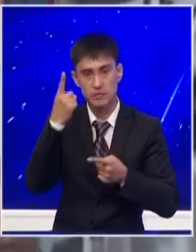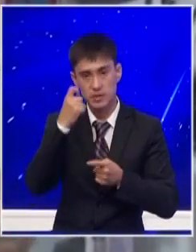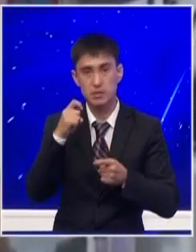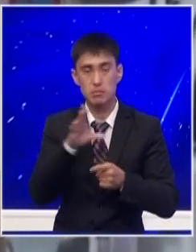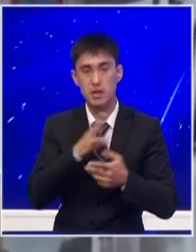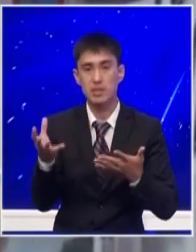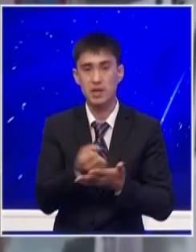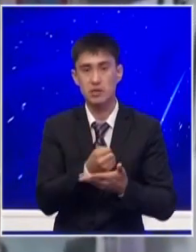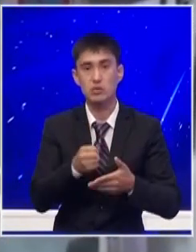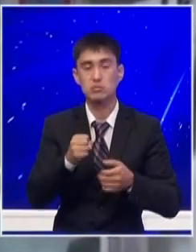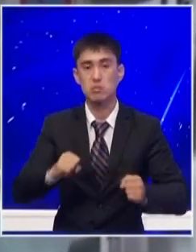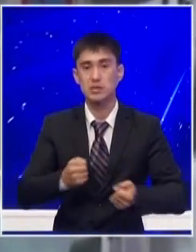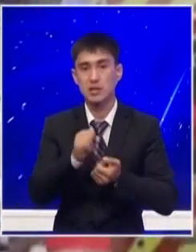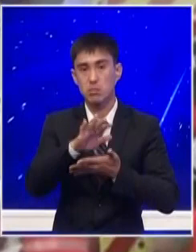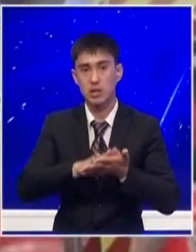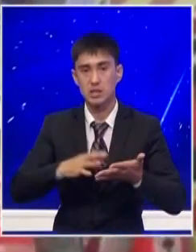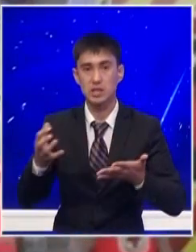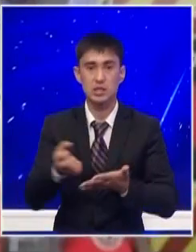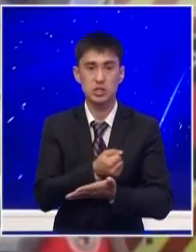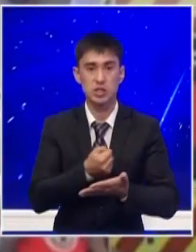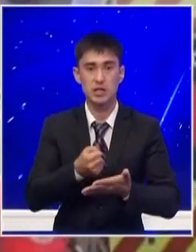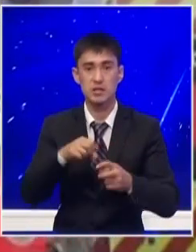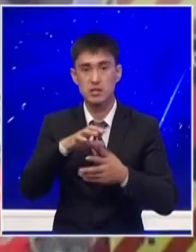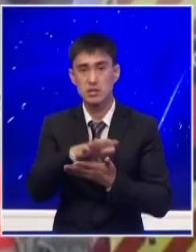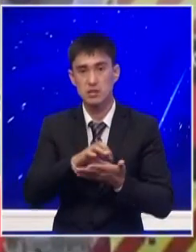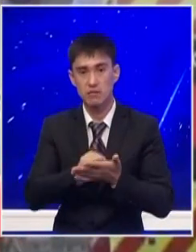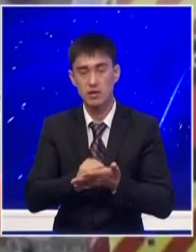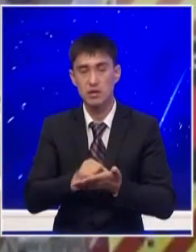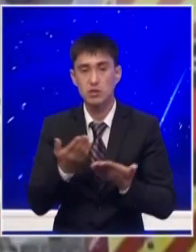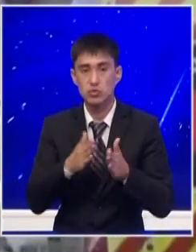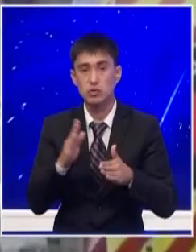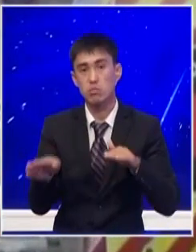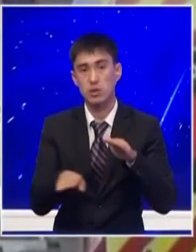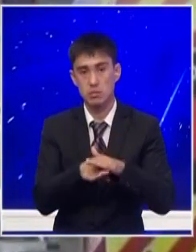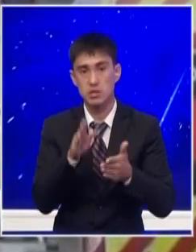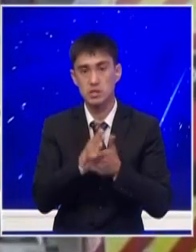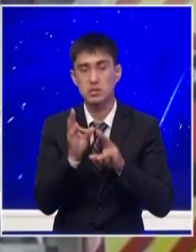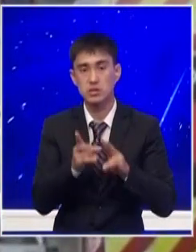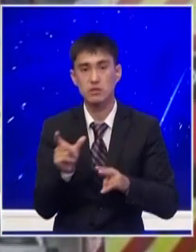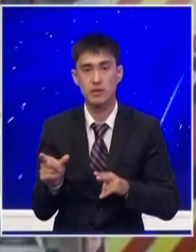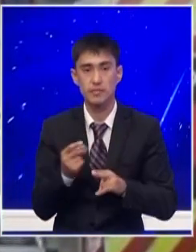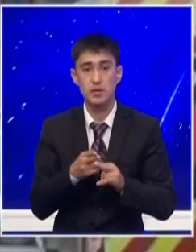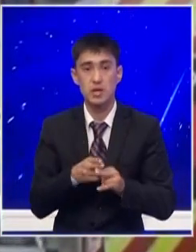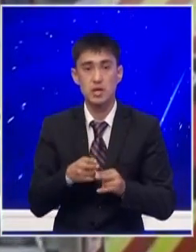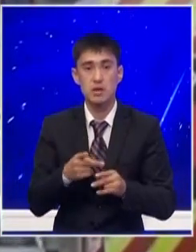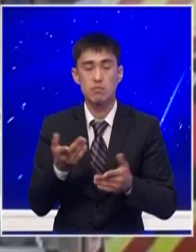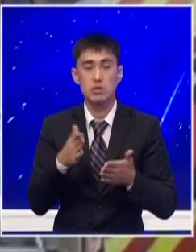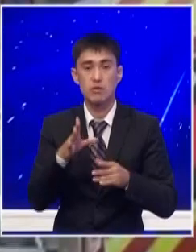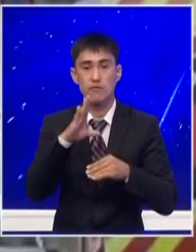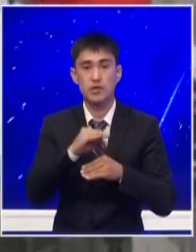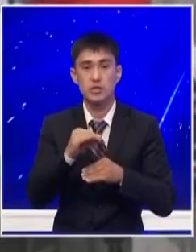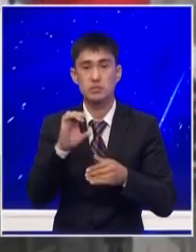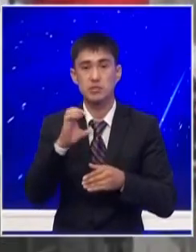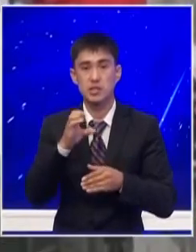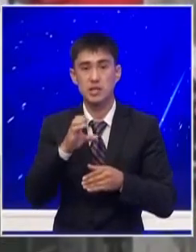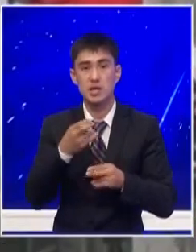но спасатели продолжают расчищать завалы на случай, если под ними еще находятся пострадавшие. Инцидент произошел вечером в